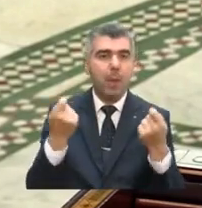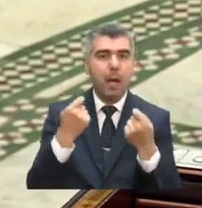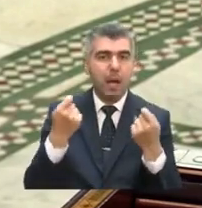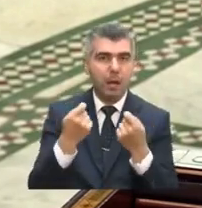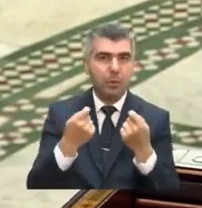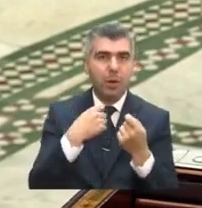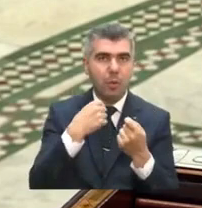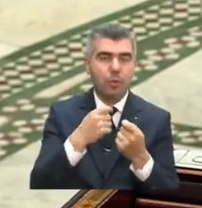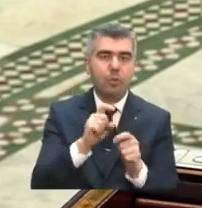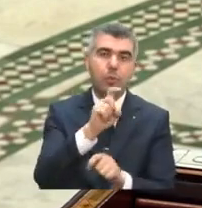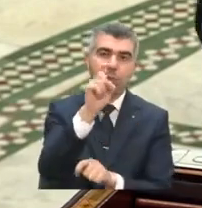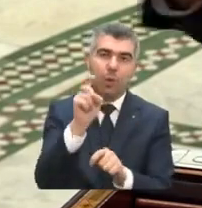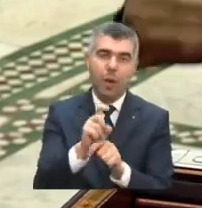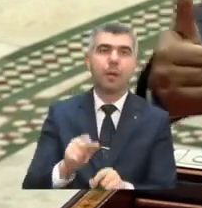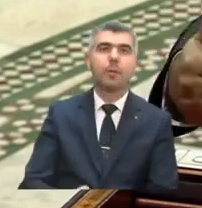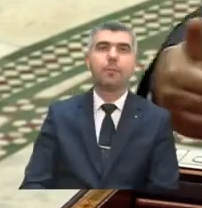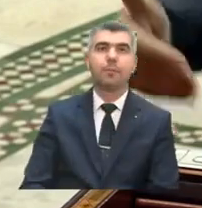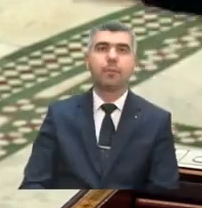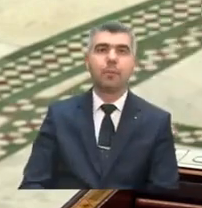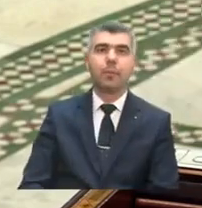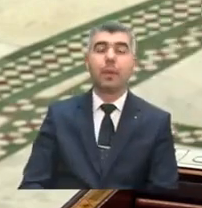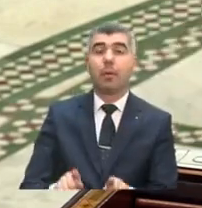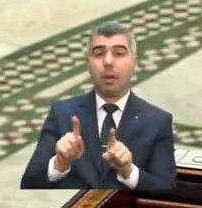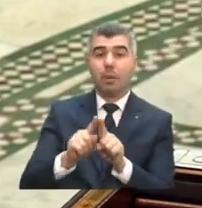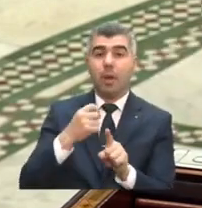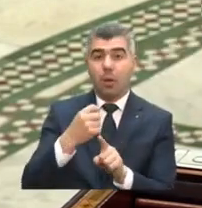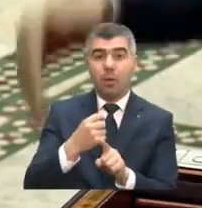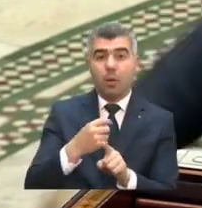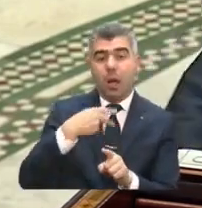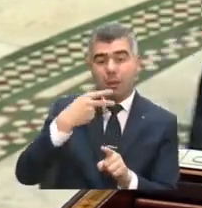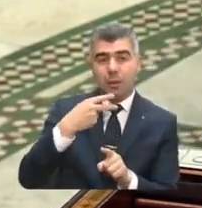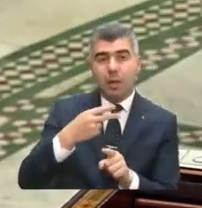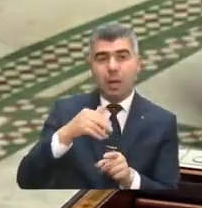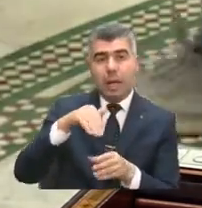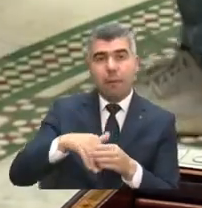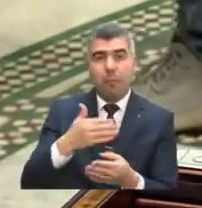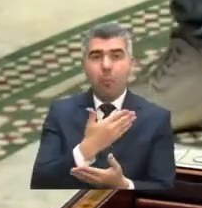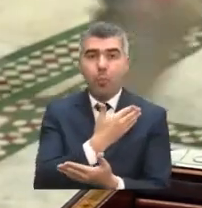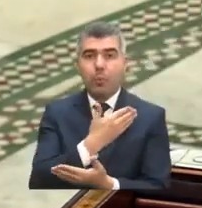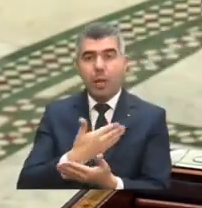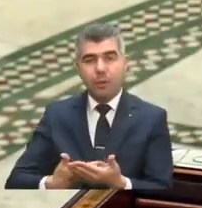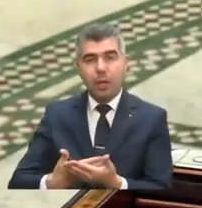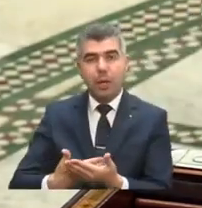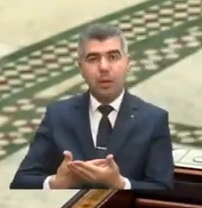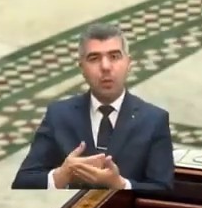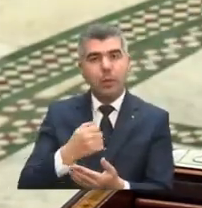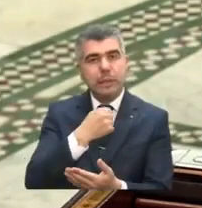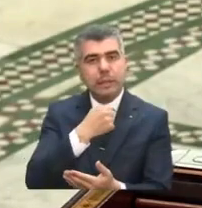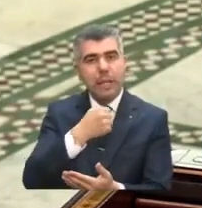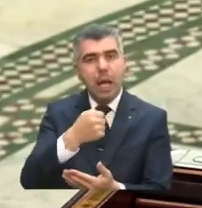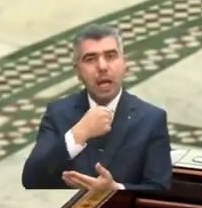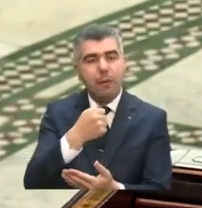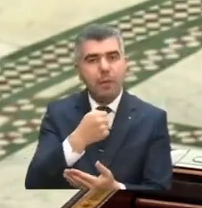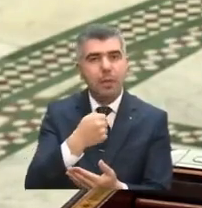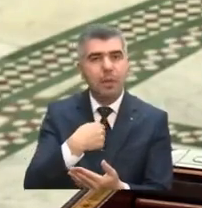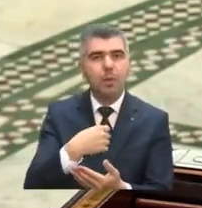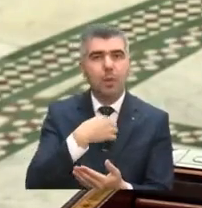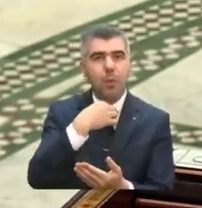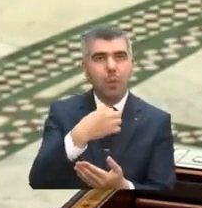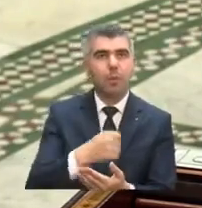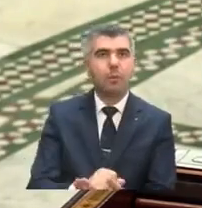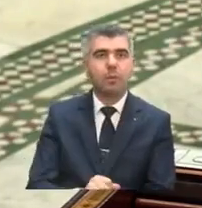النائبة، هو اللي جا في السؤال. حنا تكلمنا على هذا الموضوع لا في الغرفة الثانية لا حتى مع الصحافة، وقلنا بأن واحد